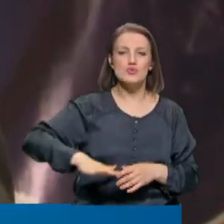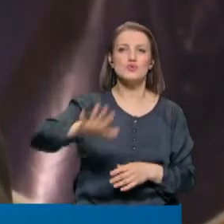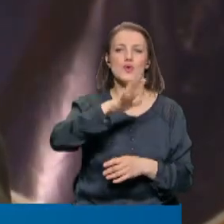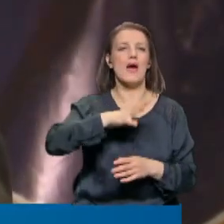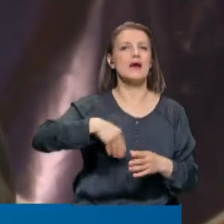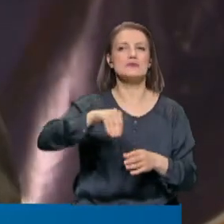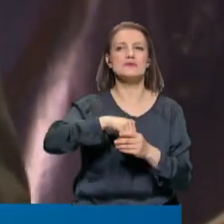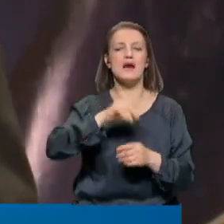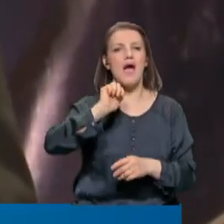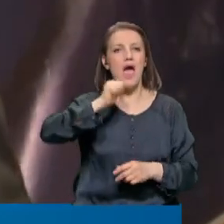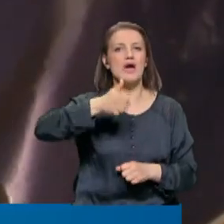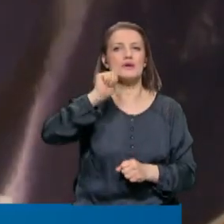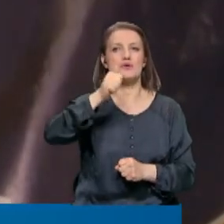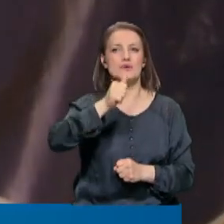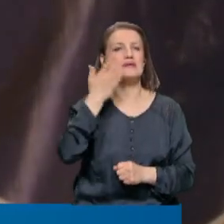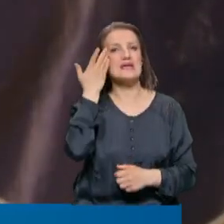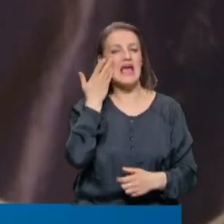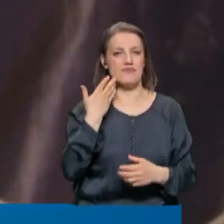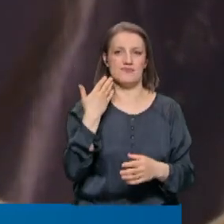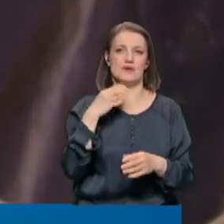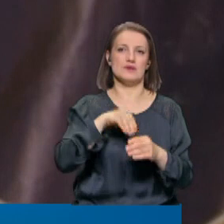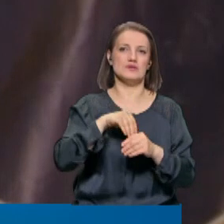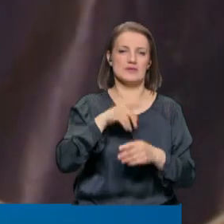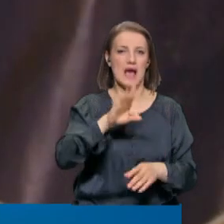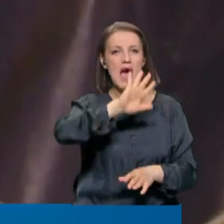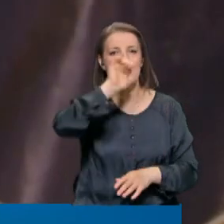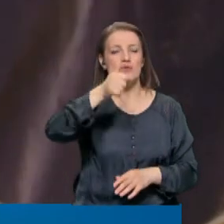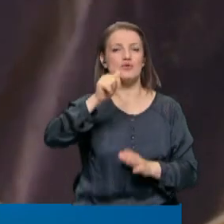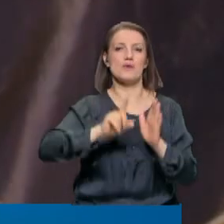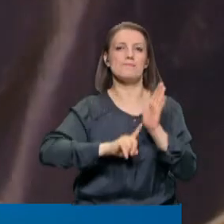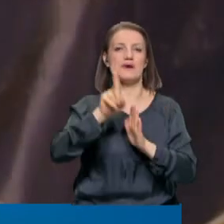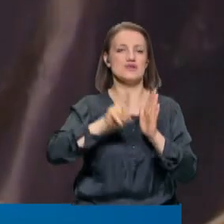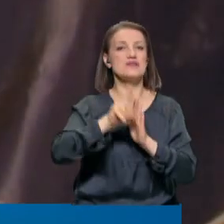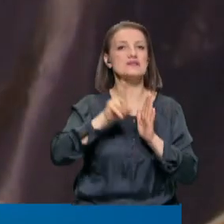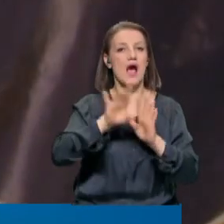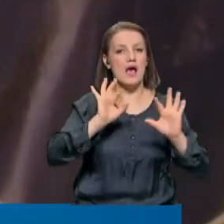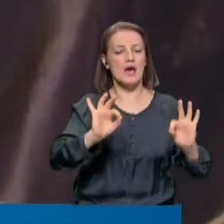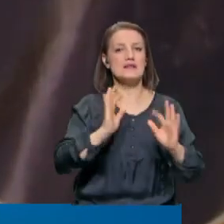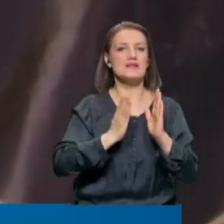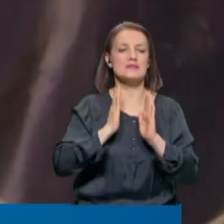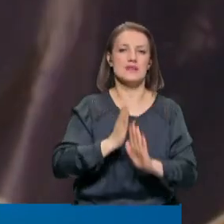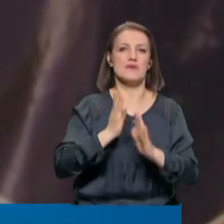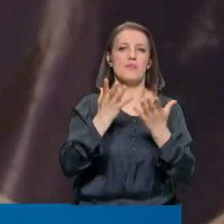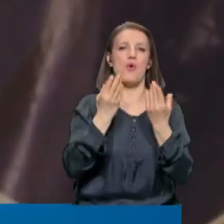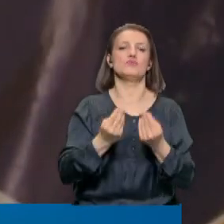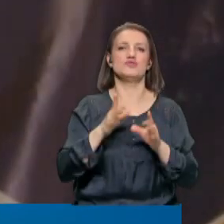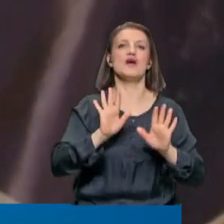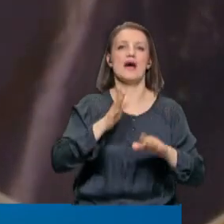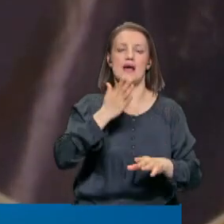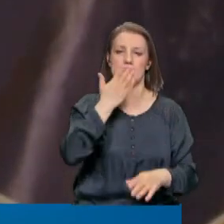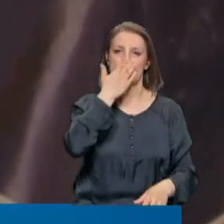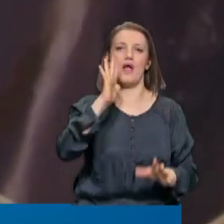şeyin her günkü zevkiyle, her günkü başarısıyla devam etmeyeceği zaten işin doğası